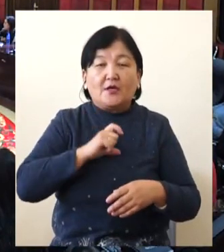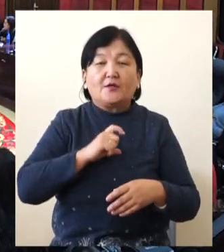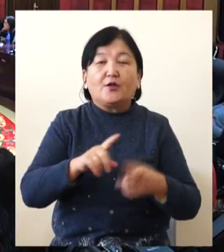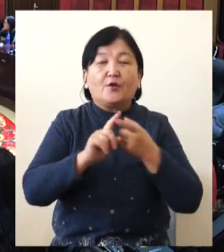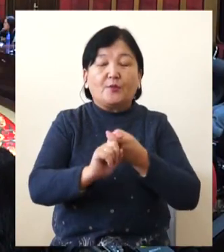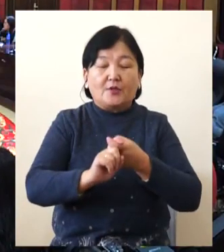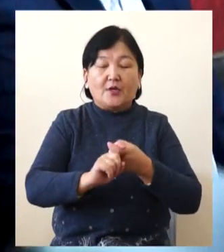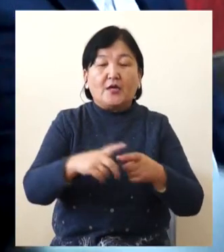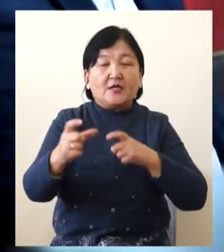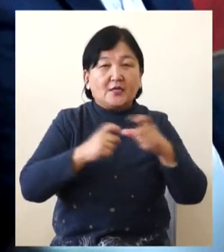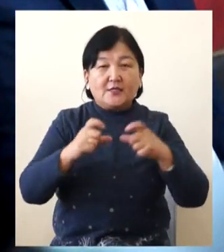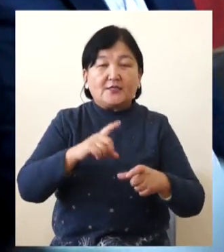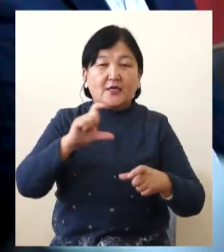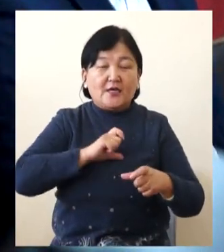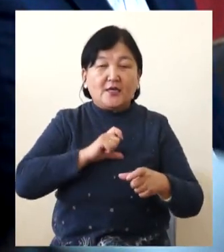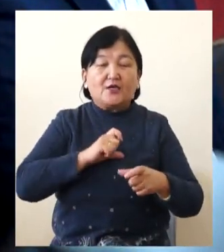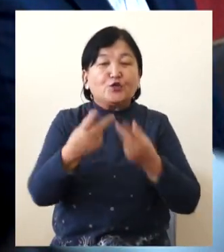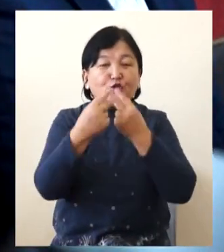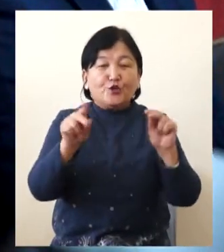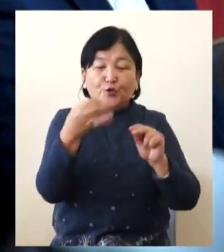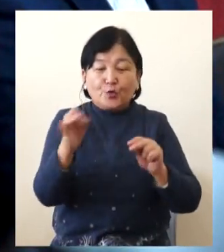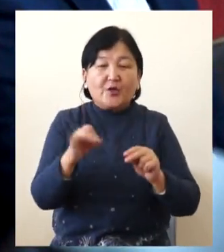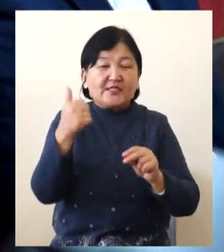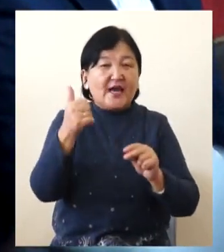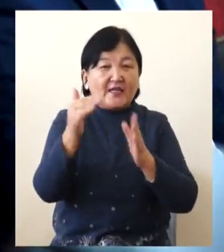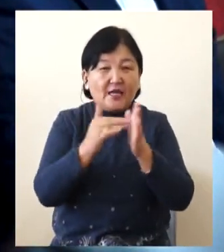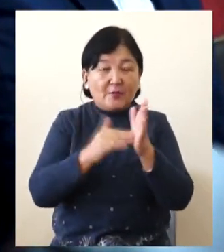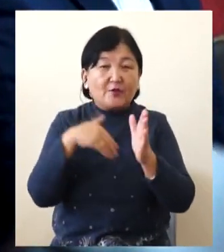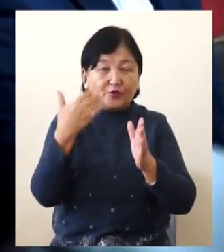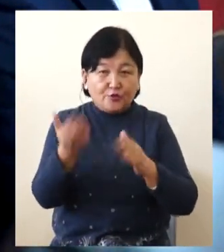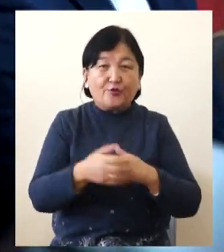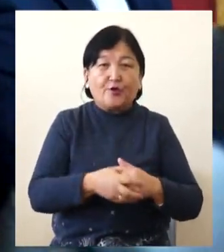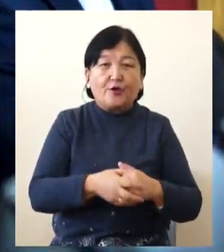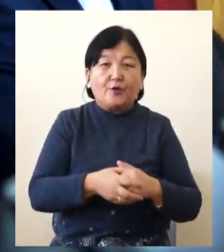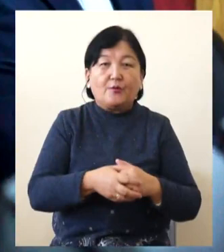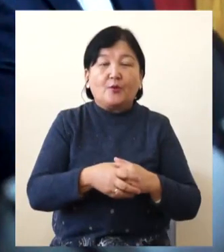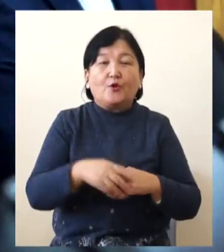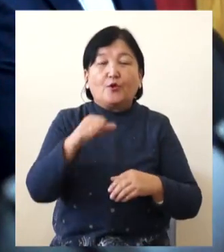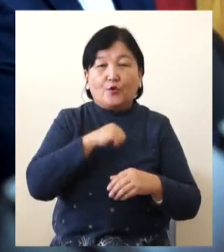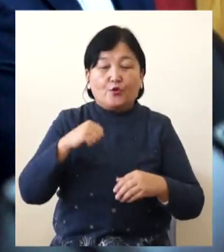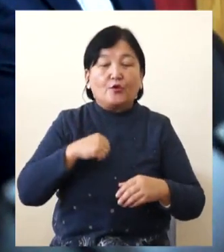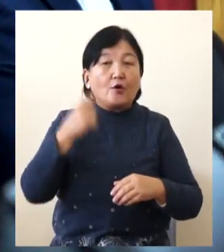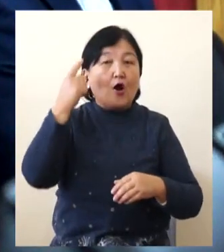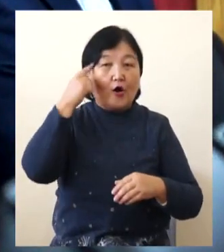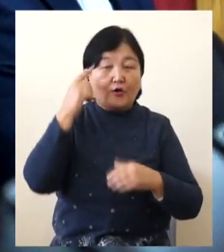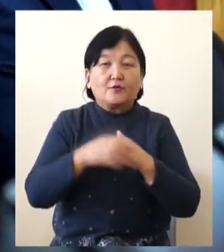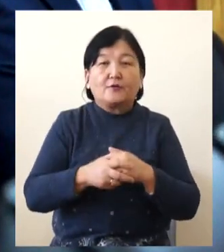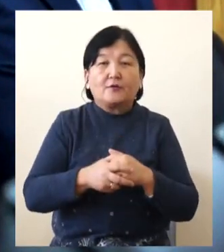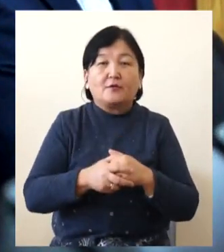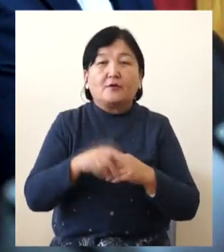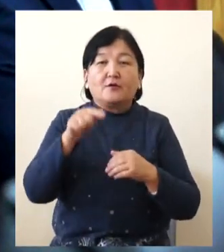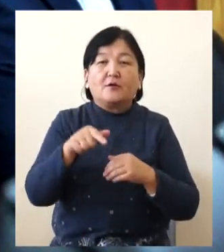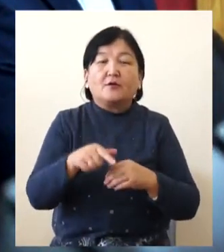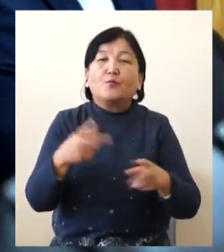холбоотой эдийн засгийн эрхийн хатан насэн тайлбарлаа нэг хүн бол амьдрын хувь мэдгүйс гэсэн өөр өөр хандлагаар бид ингэж